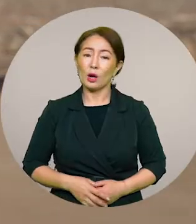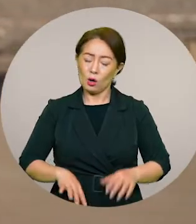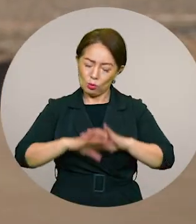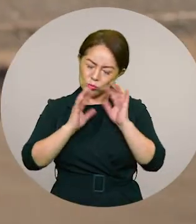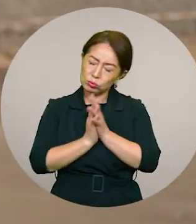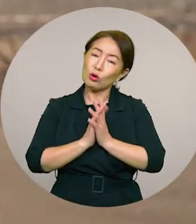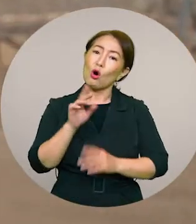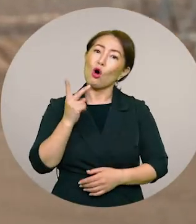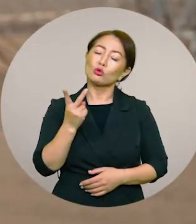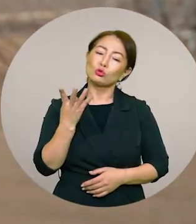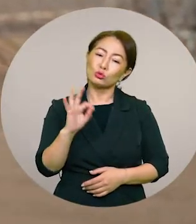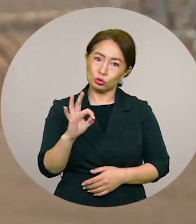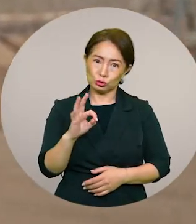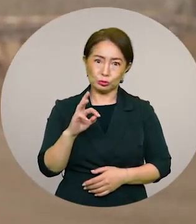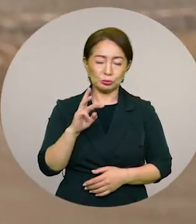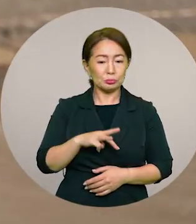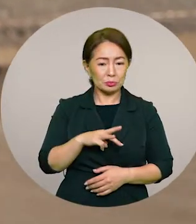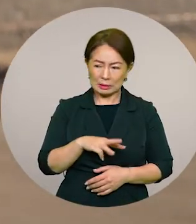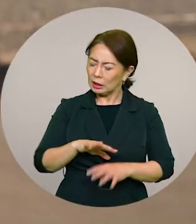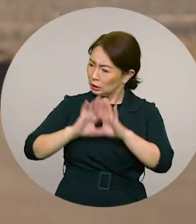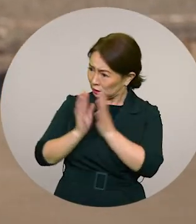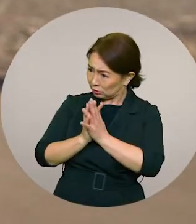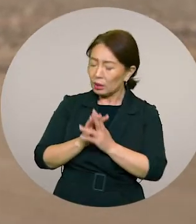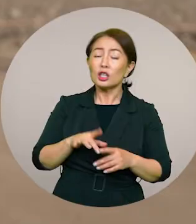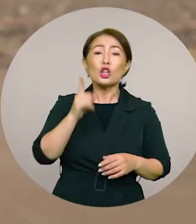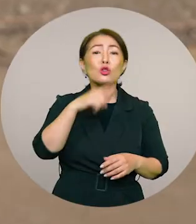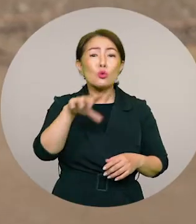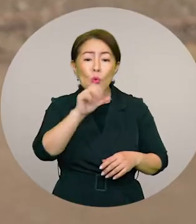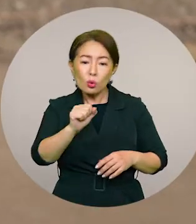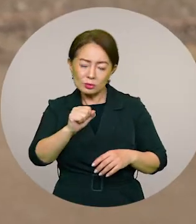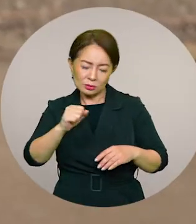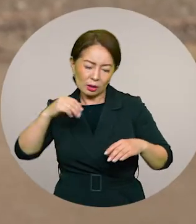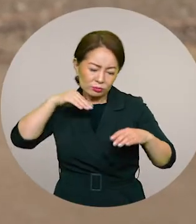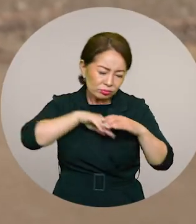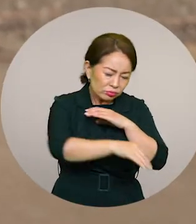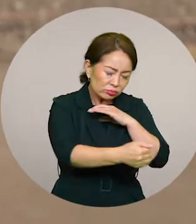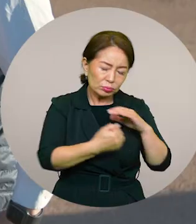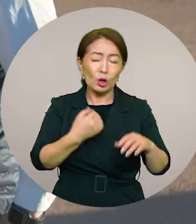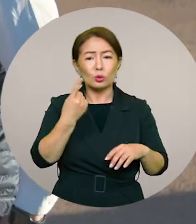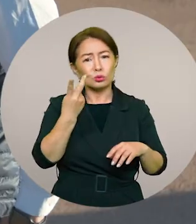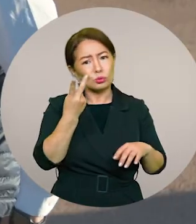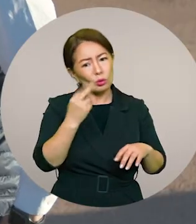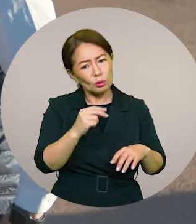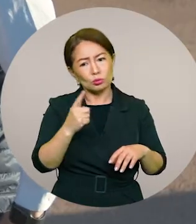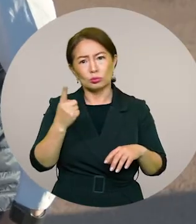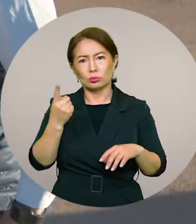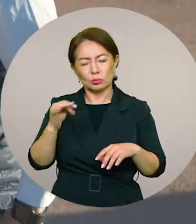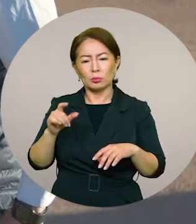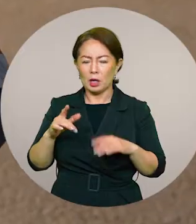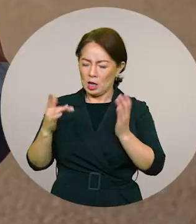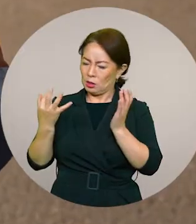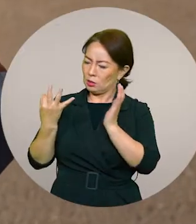Нийтдээ 240 хүнтэй лээ. 240 хүнтэй. Нийт. Тэгээд ер нь нэг удаадаа нэг толгой дээр нэг 120-140 хүн байдаг. 80 гаруй төрлийн ногд хөрөмж